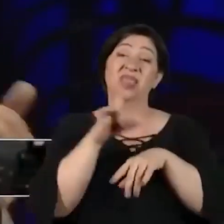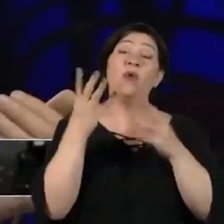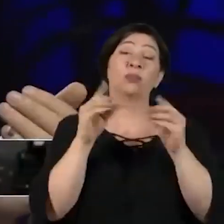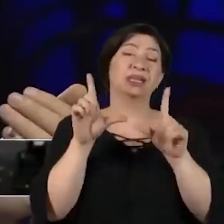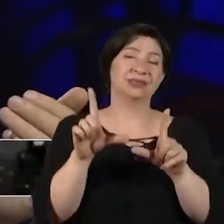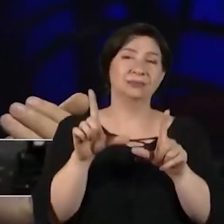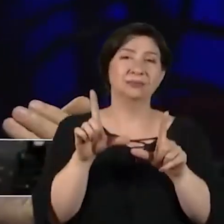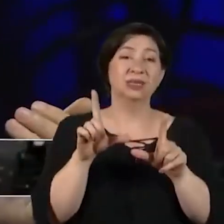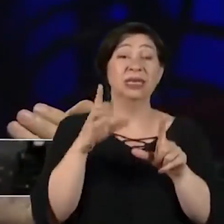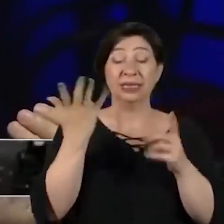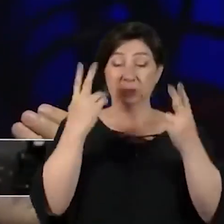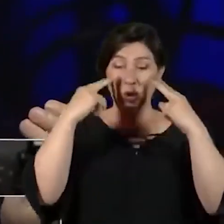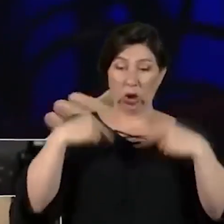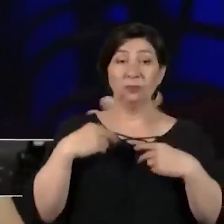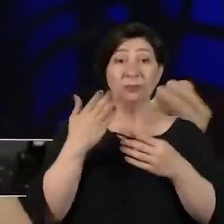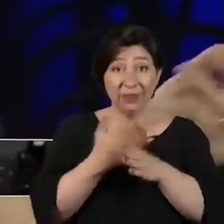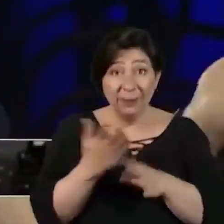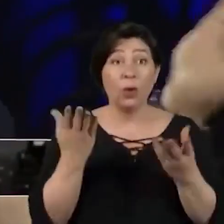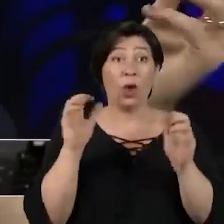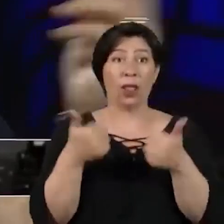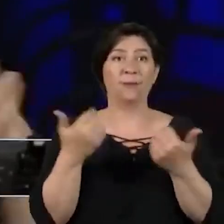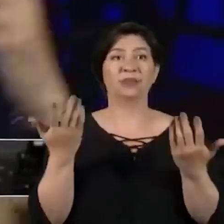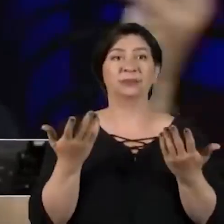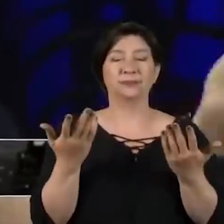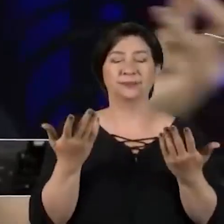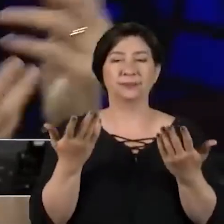nasıl göründüğüm tabii ki önemli.